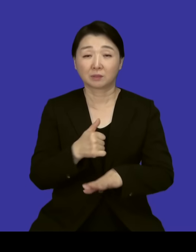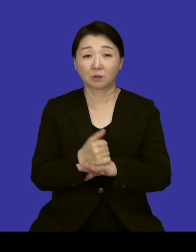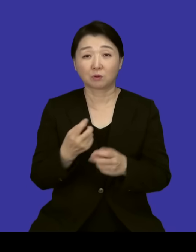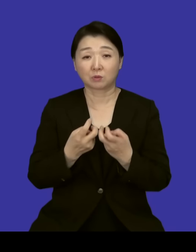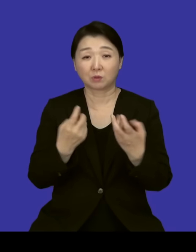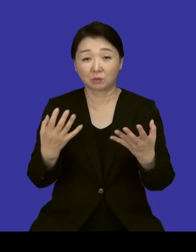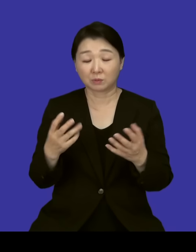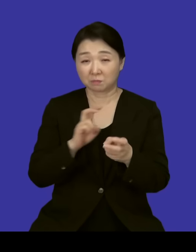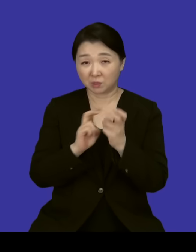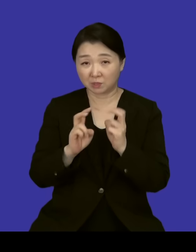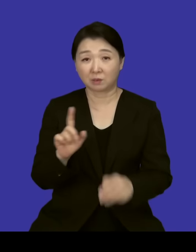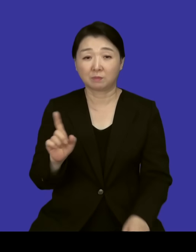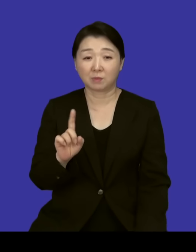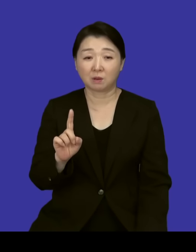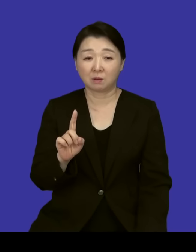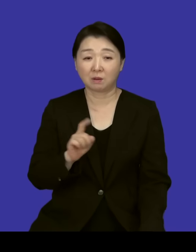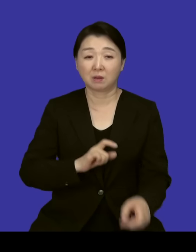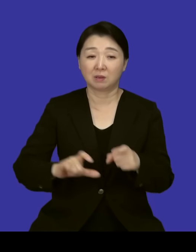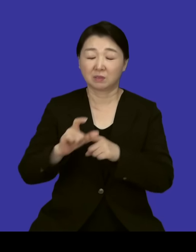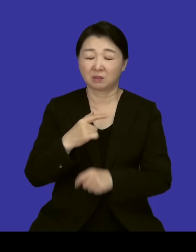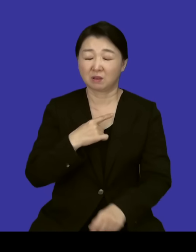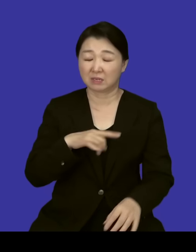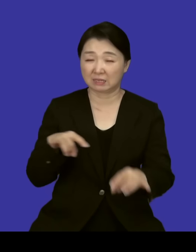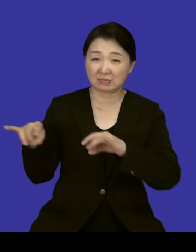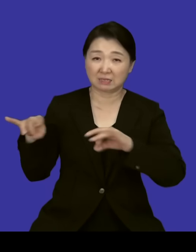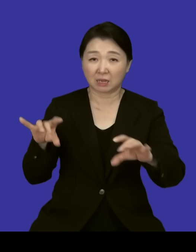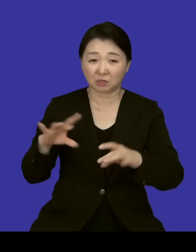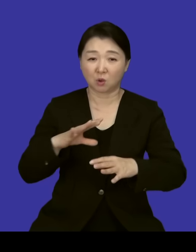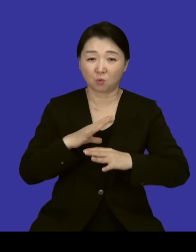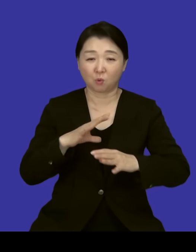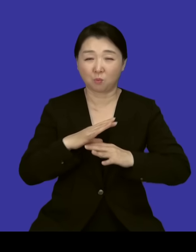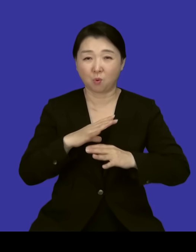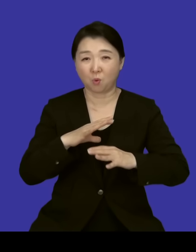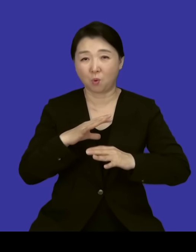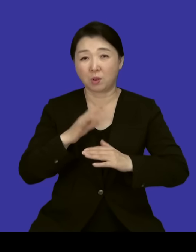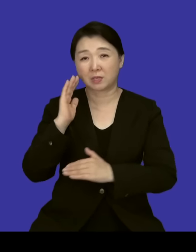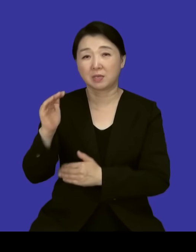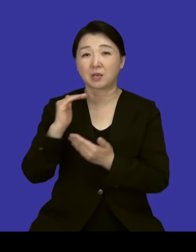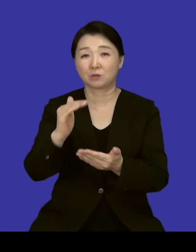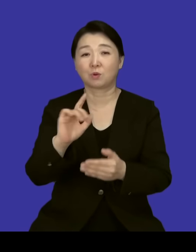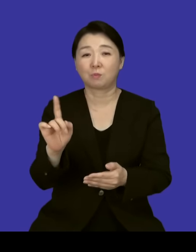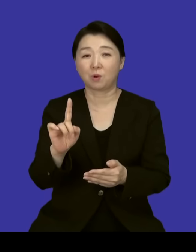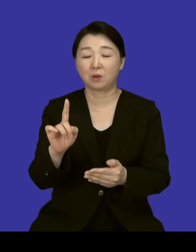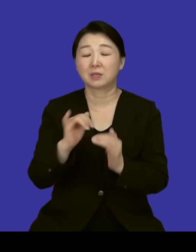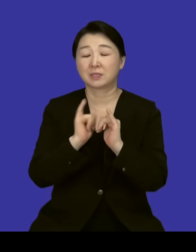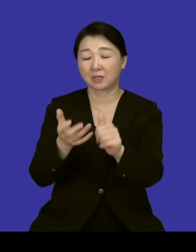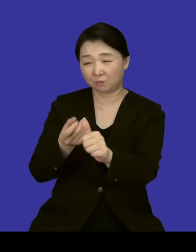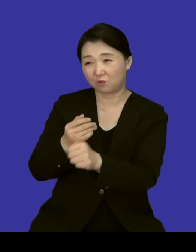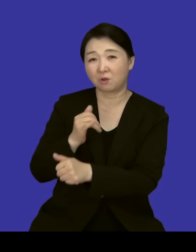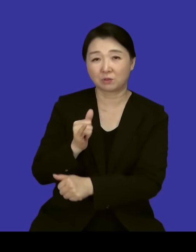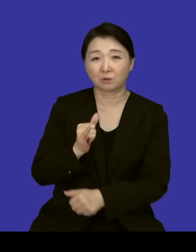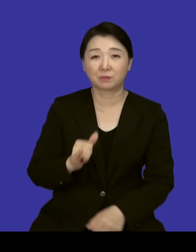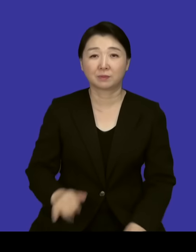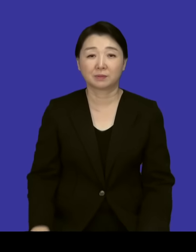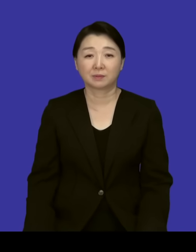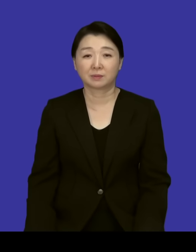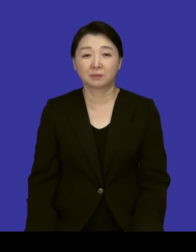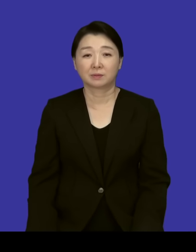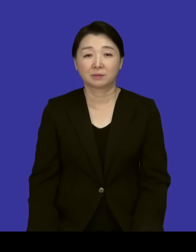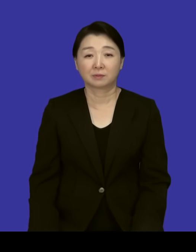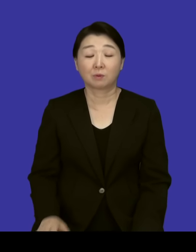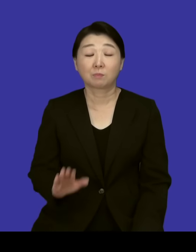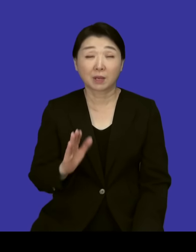없이 미디어에서는 더 자극적인 얘기, 더 공포스러운 얘기를 하는 사람을 자꾸만 인터뷰를 할 수밖에 없습니다. 누르게